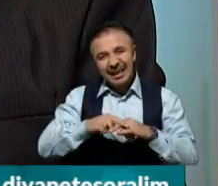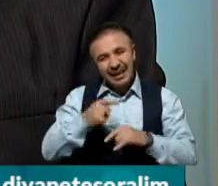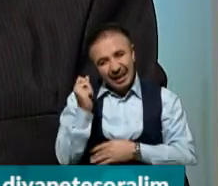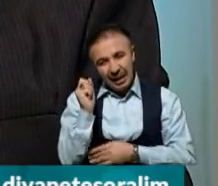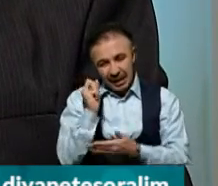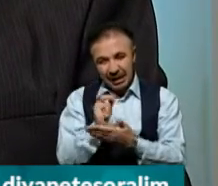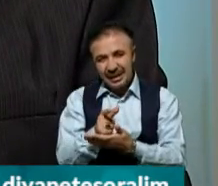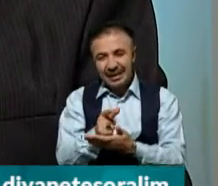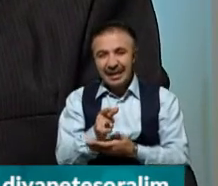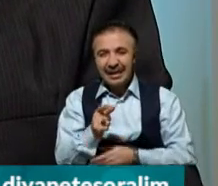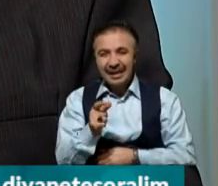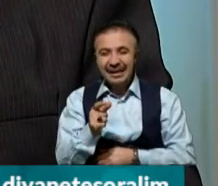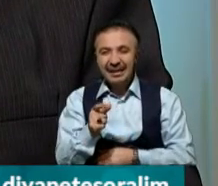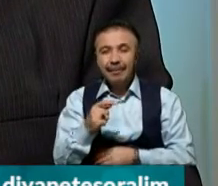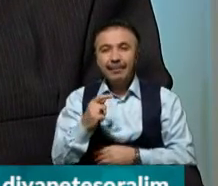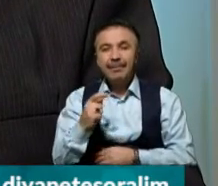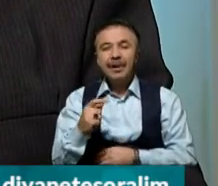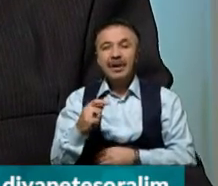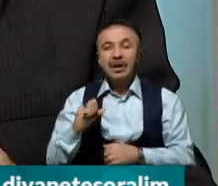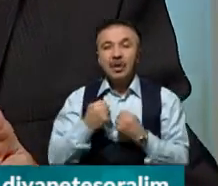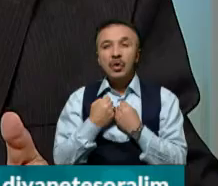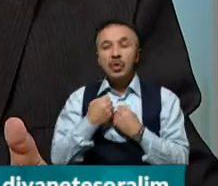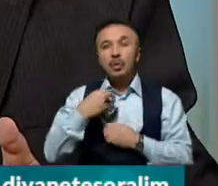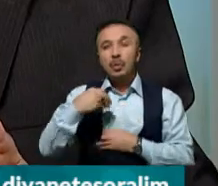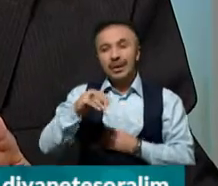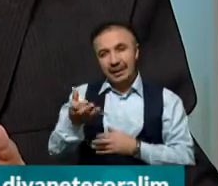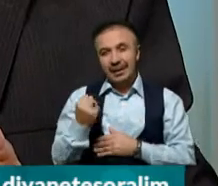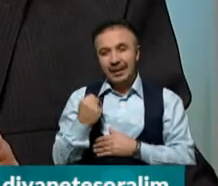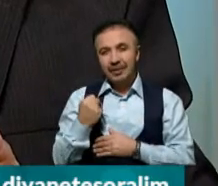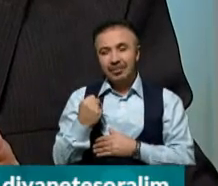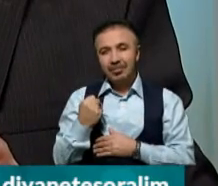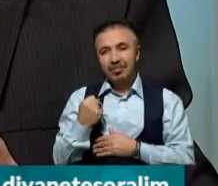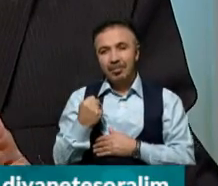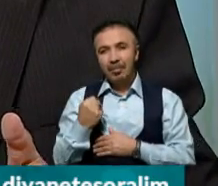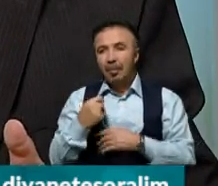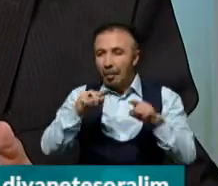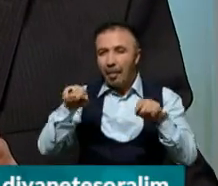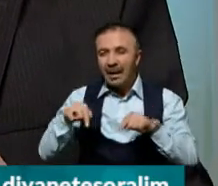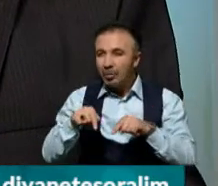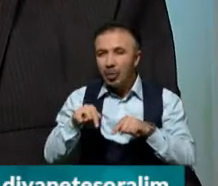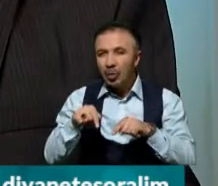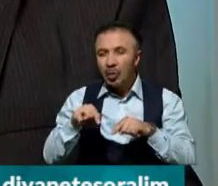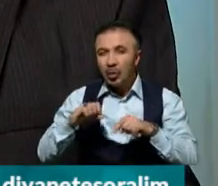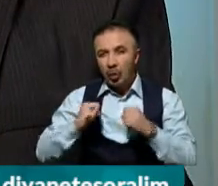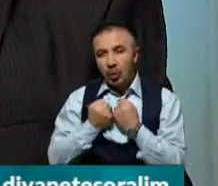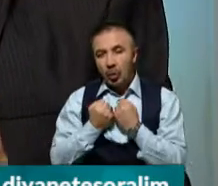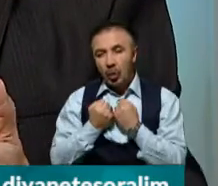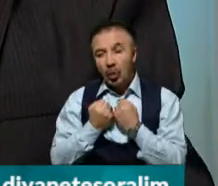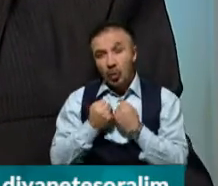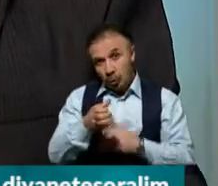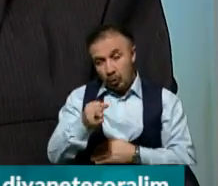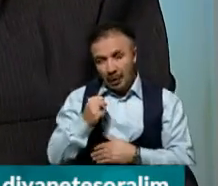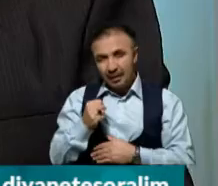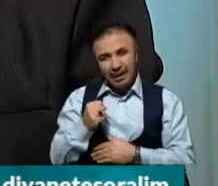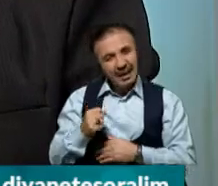Buzdolabı satan bayiye geliyor. Bayi de bu buzdolabını nereden alıyor? Fabrikadan alıyor. Fabrika, üreten